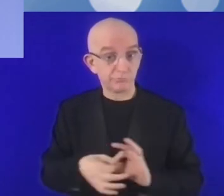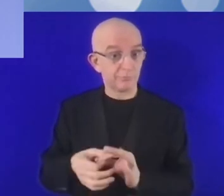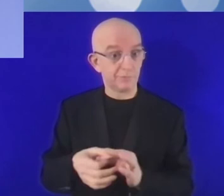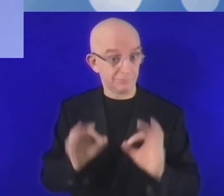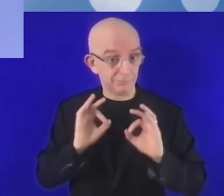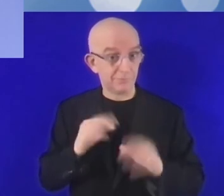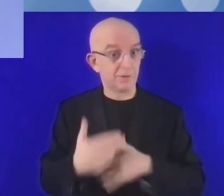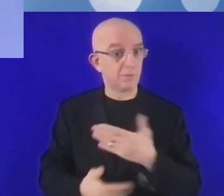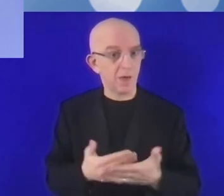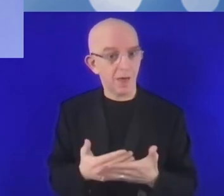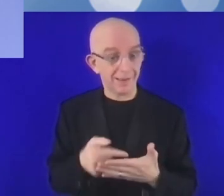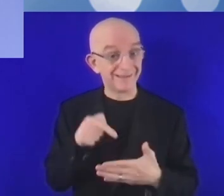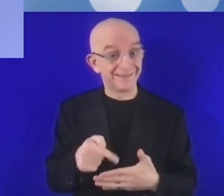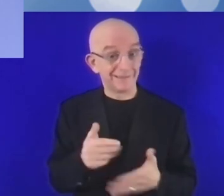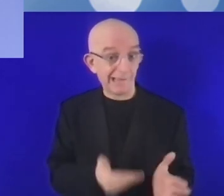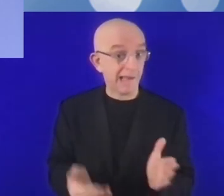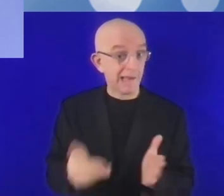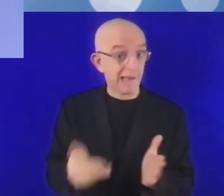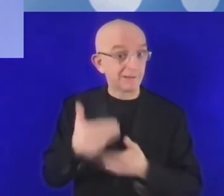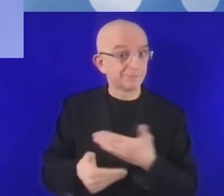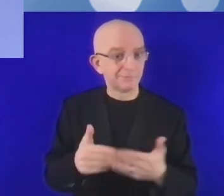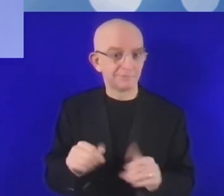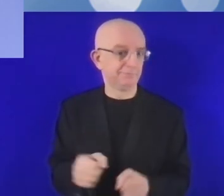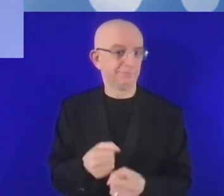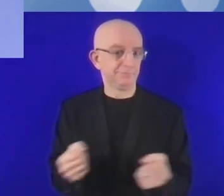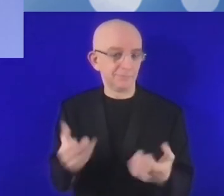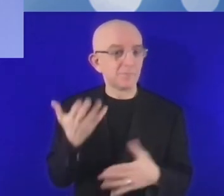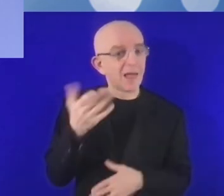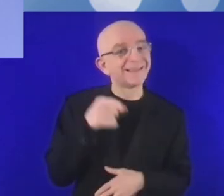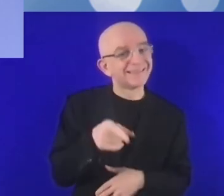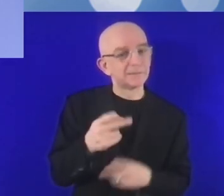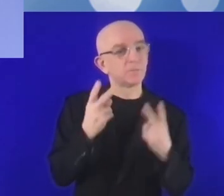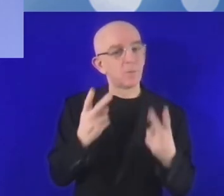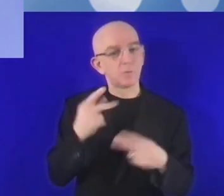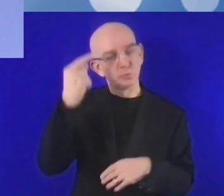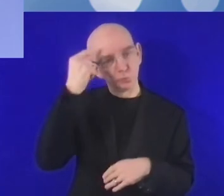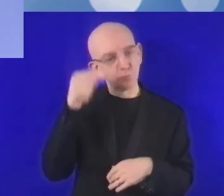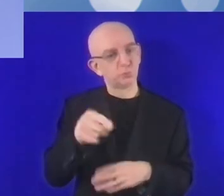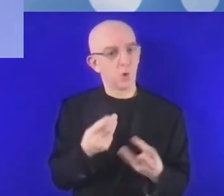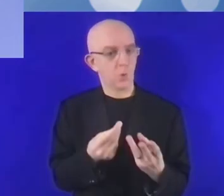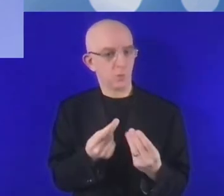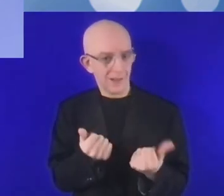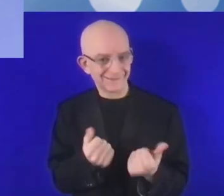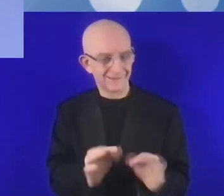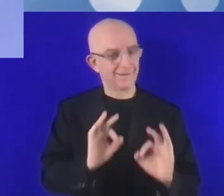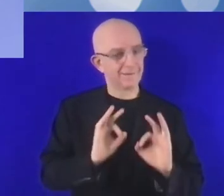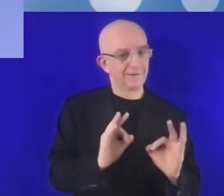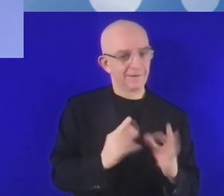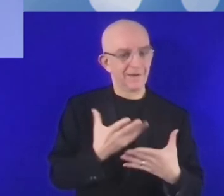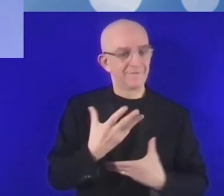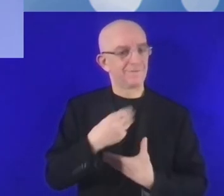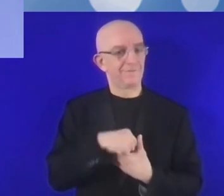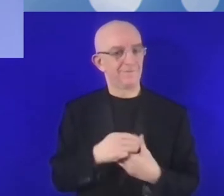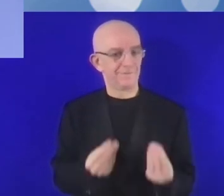souligner. Encore une fois, la qualité, la valeur et l'éthique, c'est des questions que nous devons prendre en